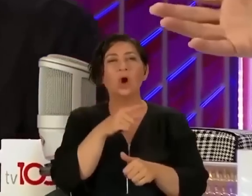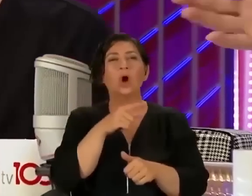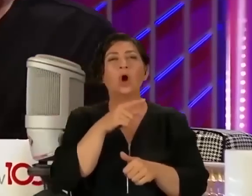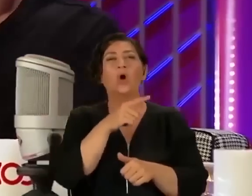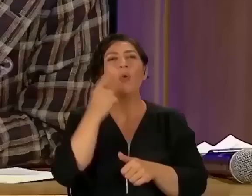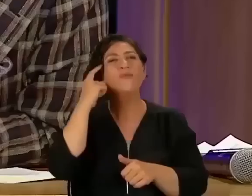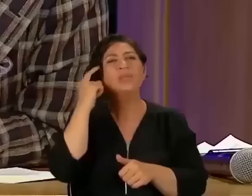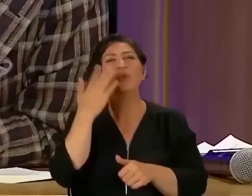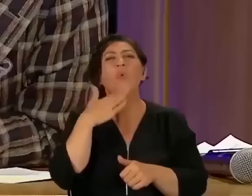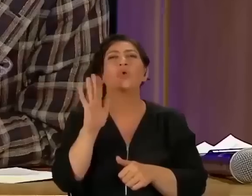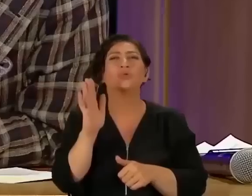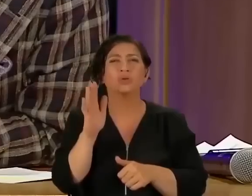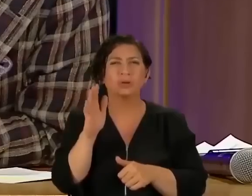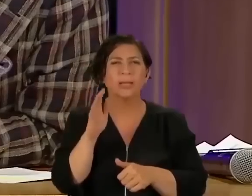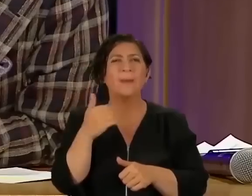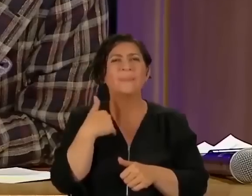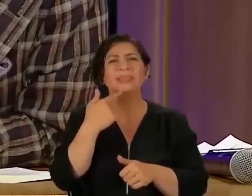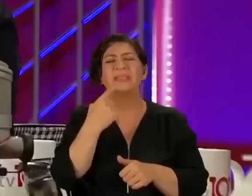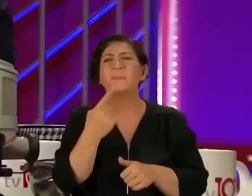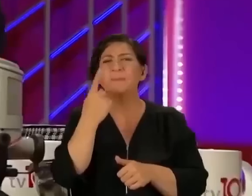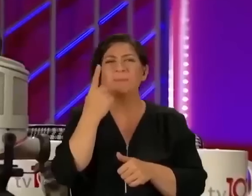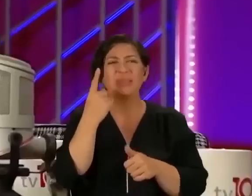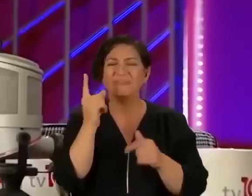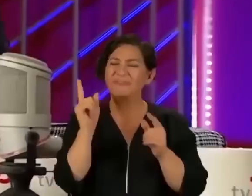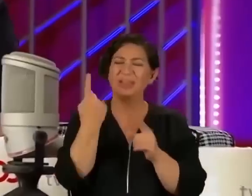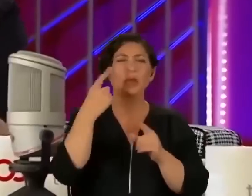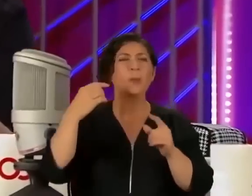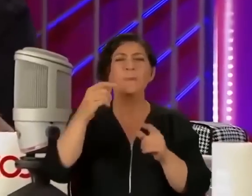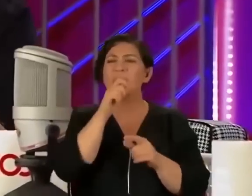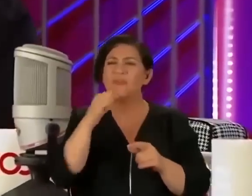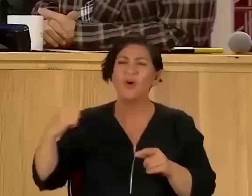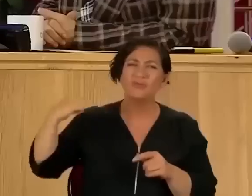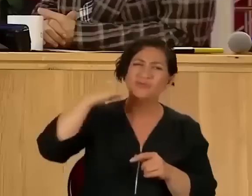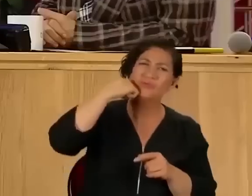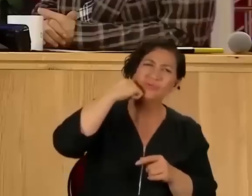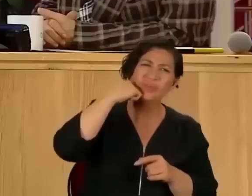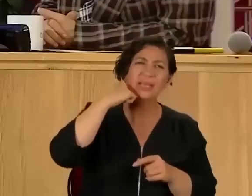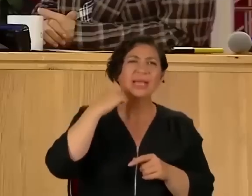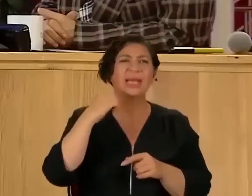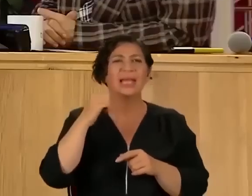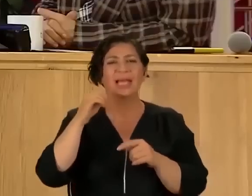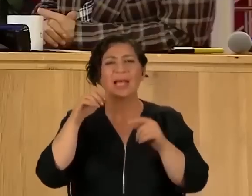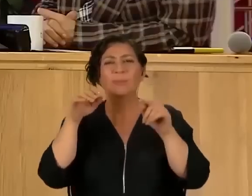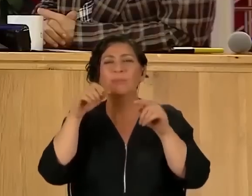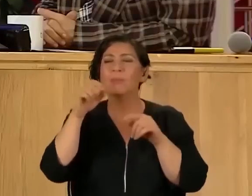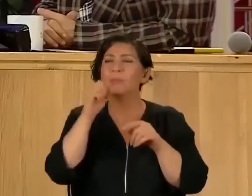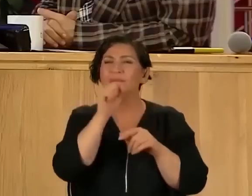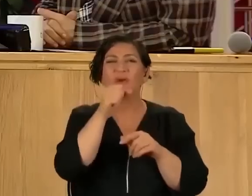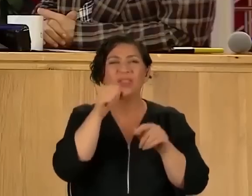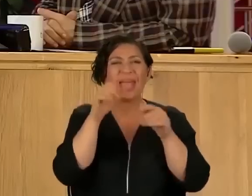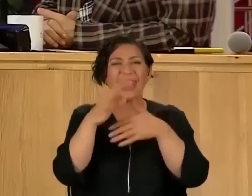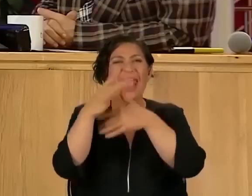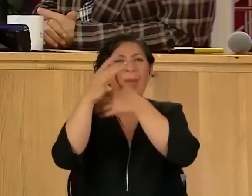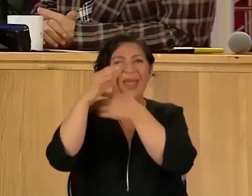geliyor. Vallahi o gün bir fikir yoktu aklımızda. Ben dedim böyle bir ring gibi olsun, mikrofon gibi, evet, onu bir denedik. Evet, evet. Mikrofona bir tane kelebek koyduk. O çok